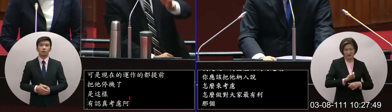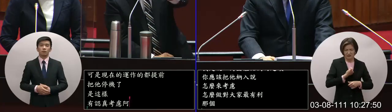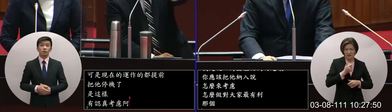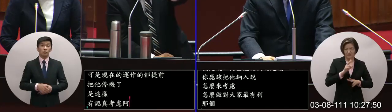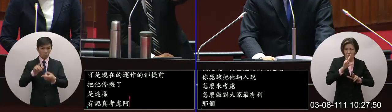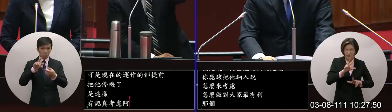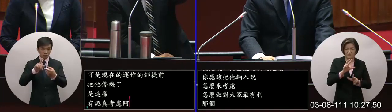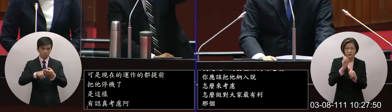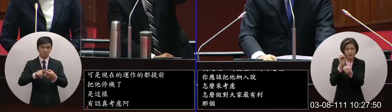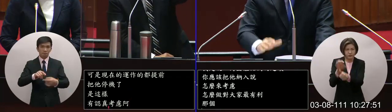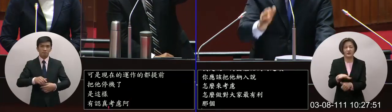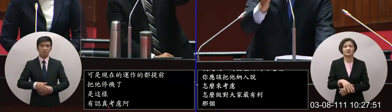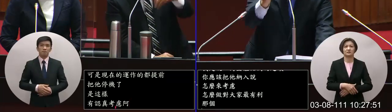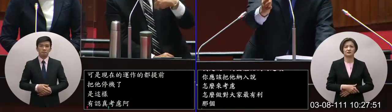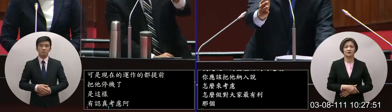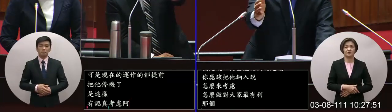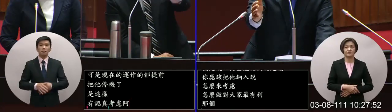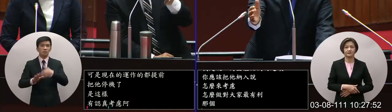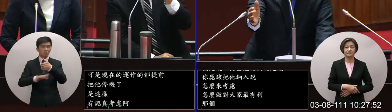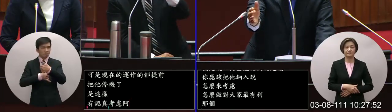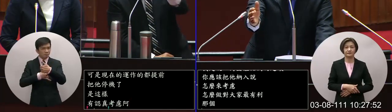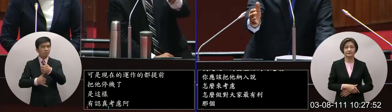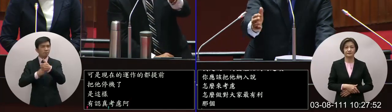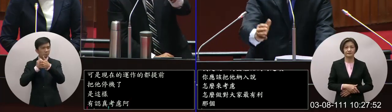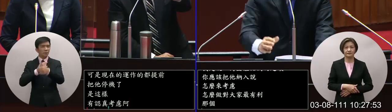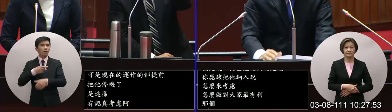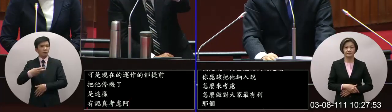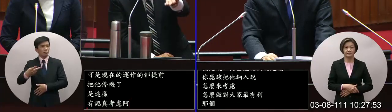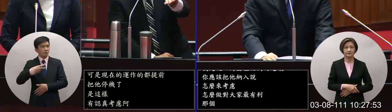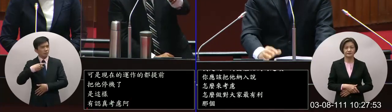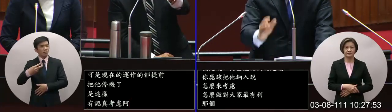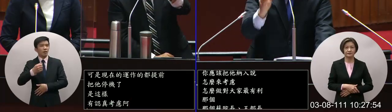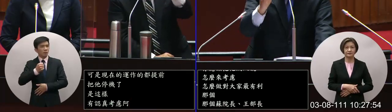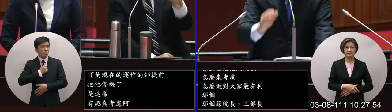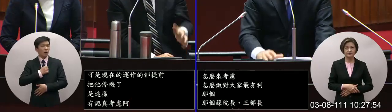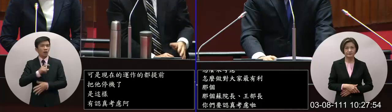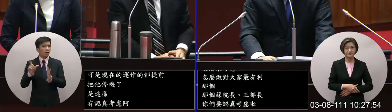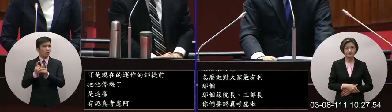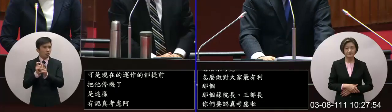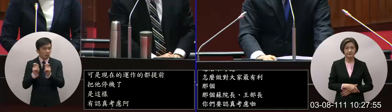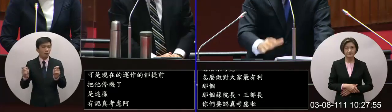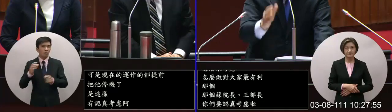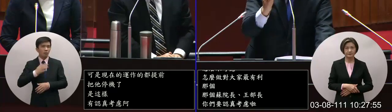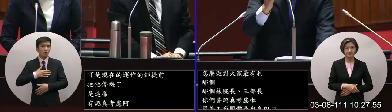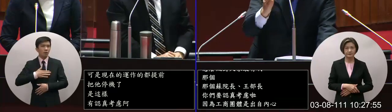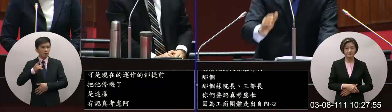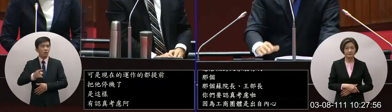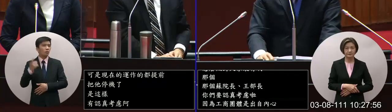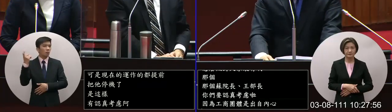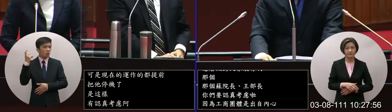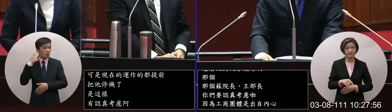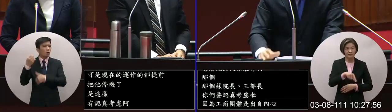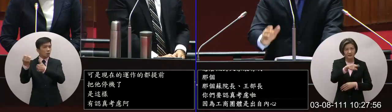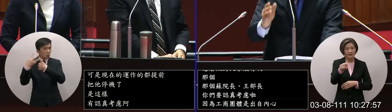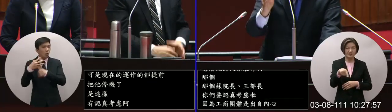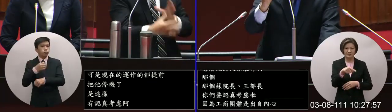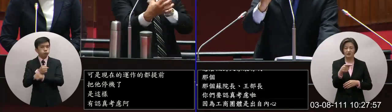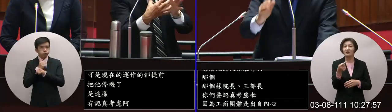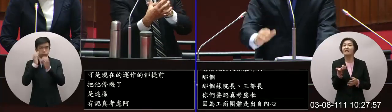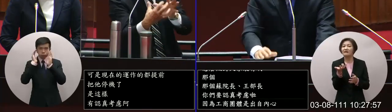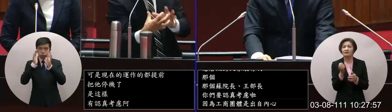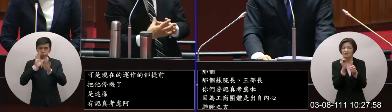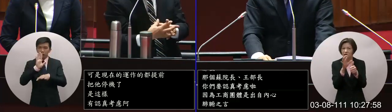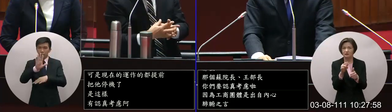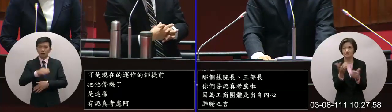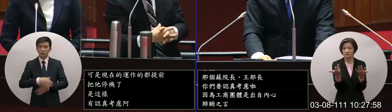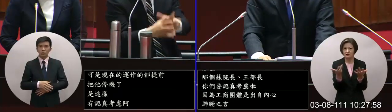啊。对、嗯哦，我委员、啊、委员 讲对民生 认识这么久了、哦、你讲的我都很注意听了、啊， 都哈、哦、很重要了。来， 我 再